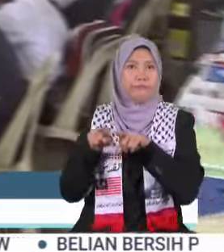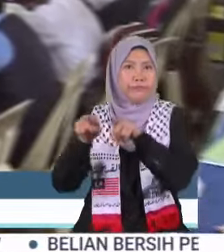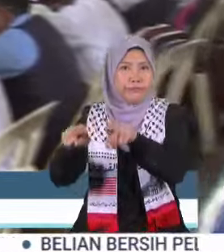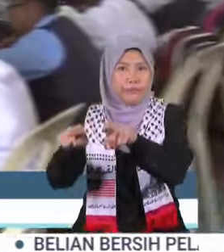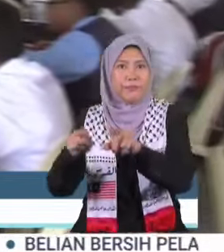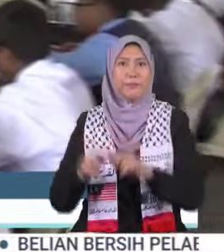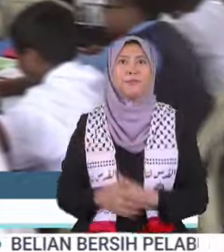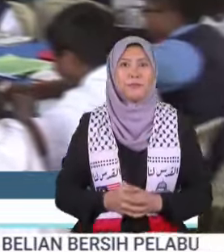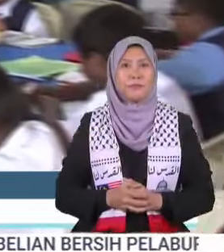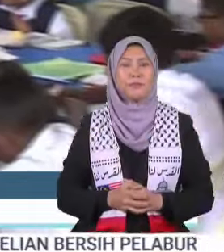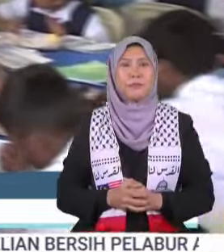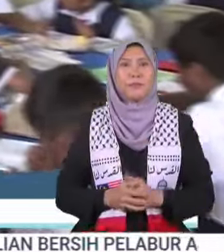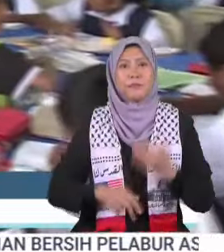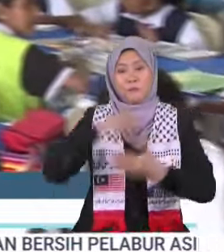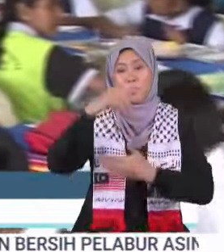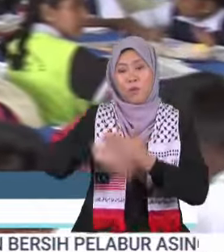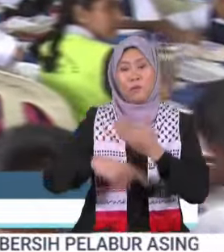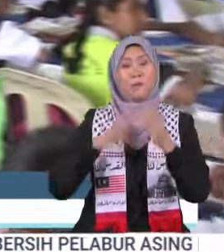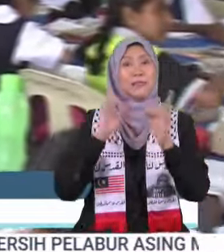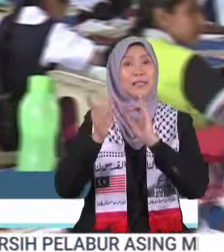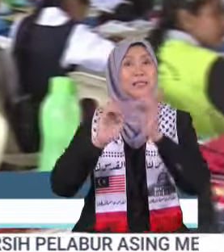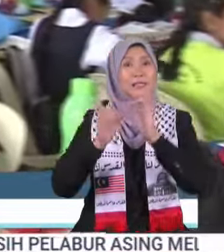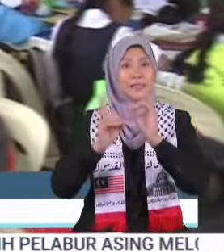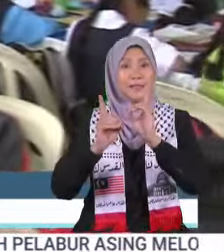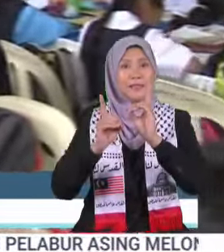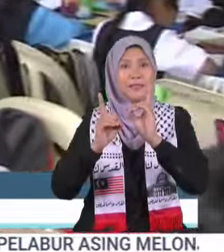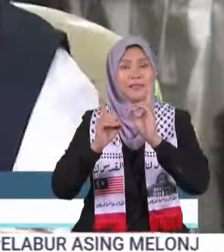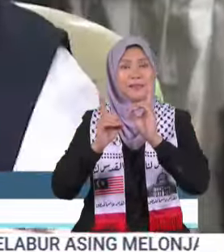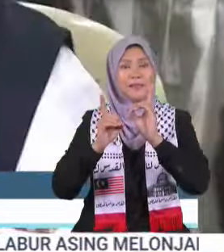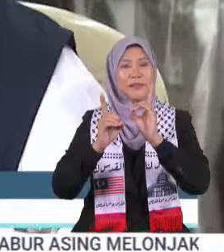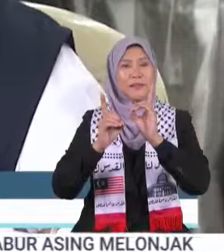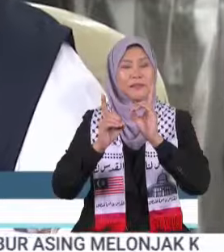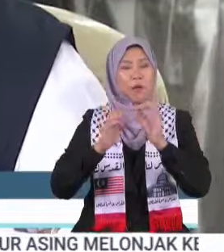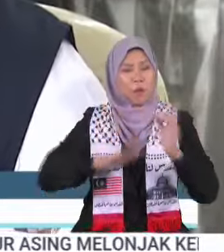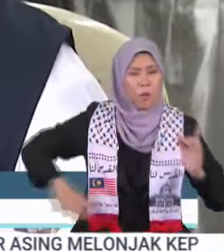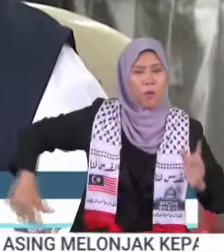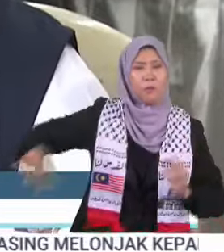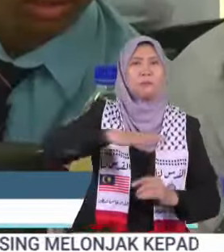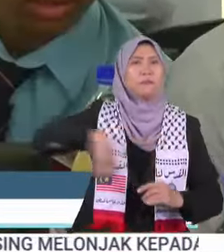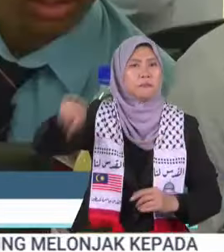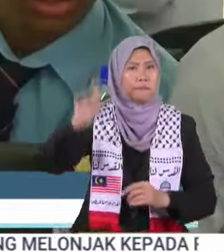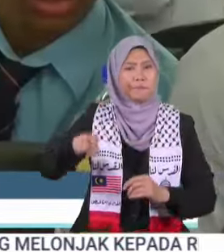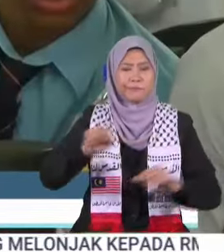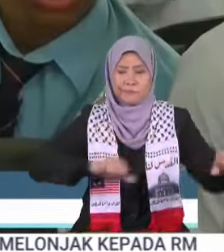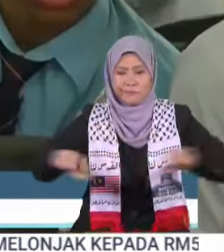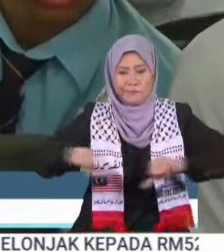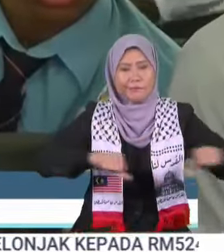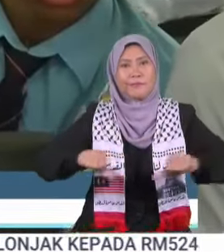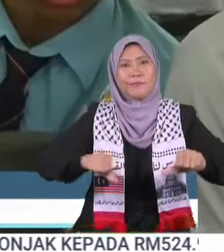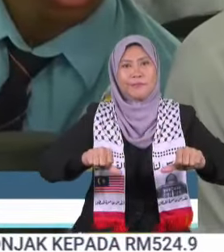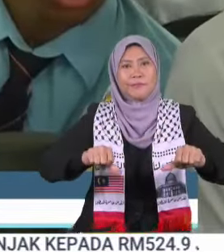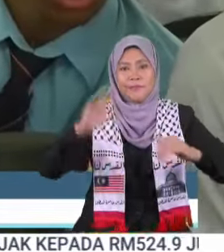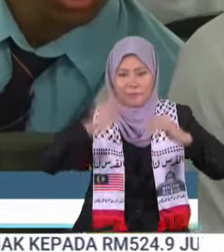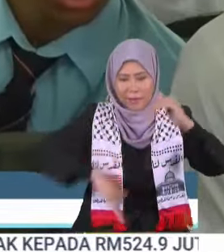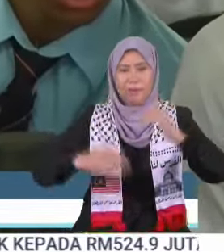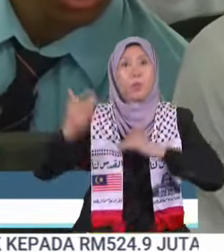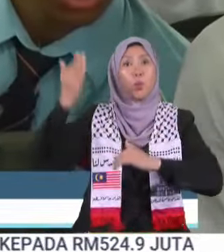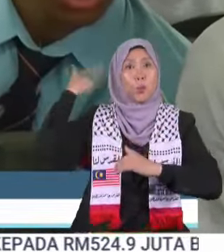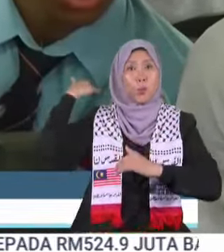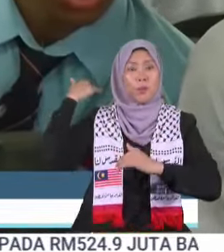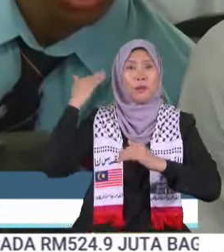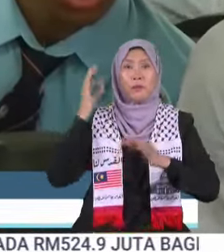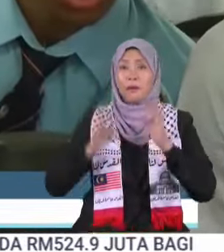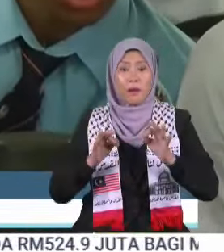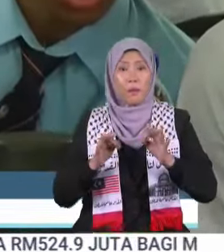keutamaan program digital harus dilakukan secara lebih drastik agresif daripada yang dulu kalau tidak